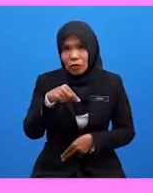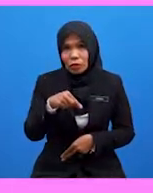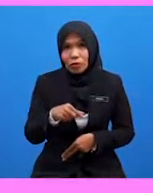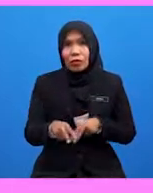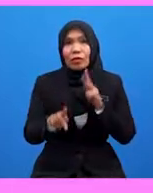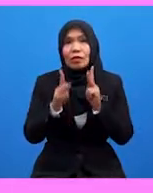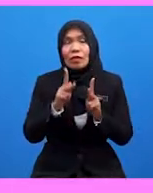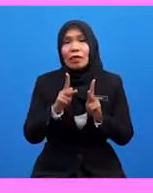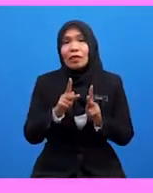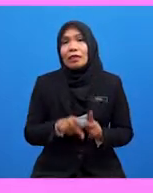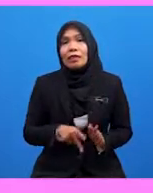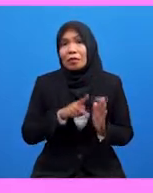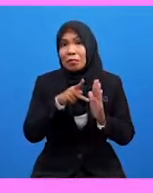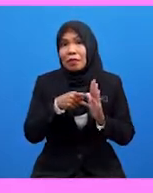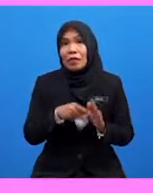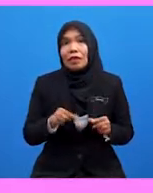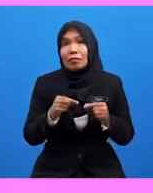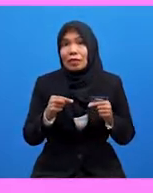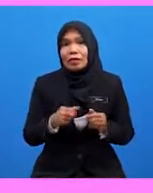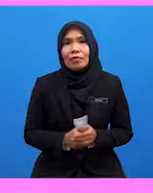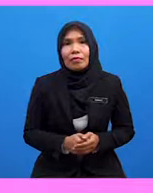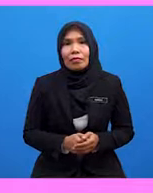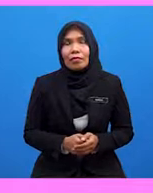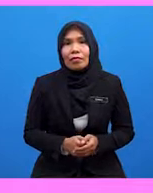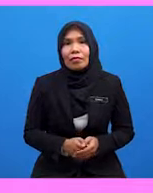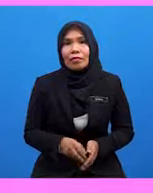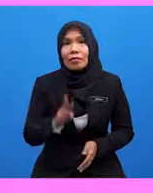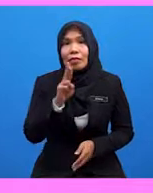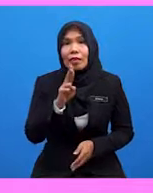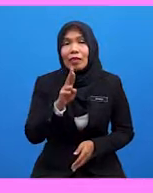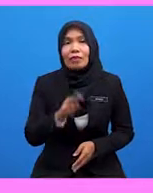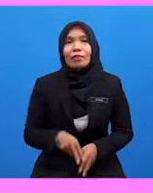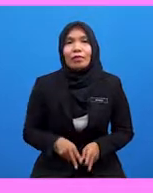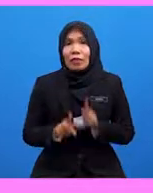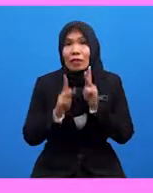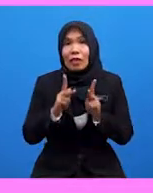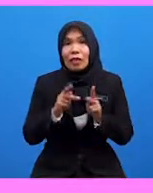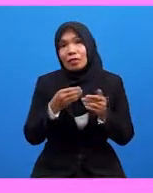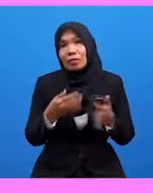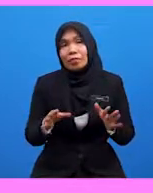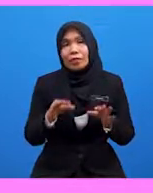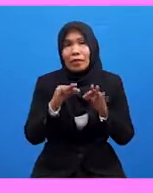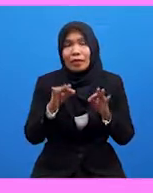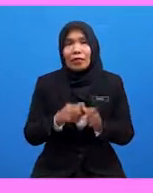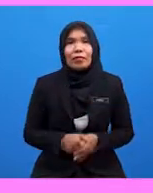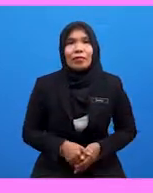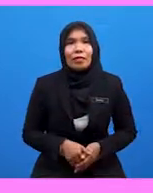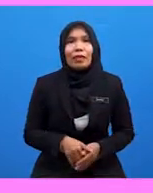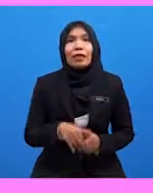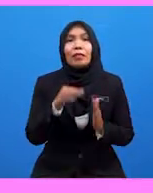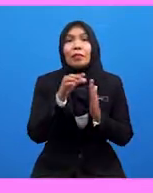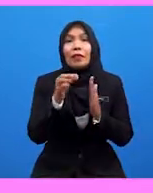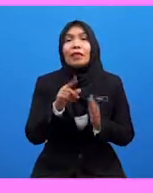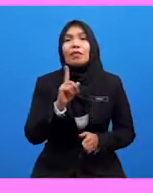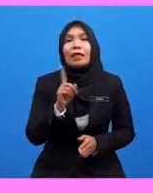kata praklausa. R ialah kata prafrasa atau kata pasca frasa. Pilih mana-mana satu.